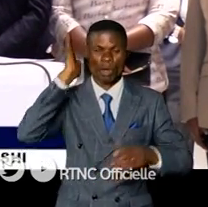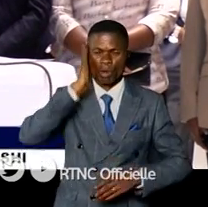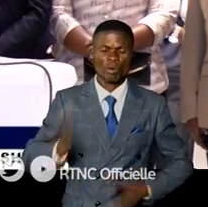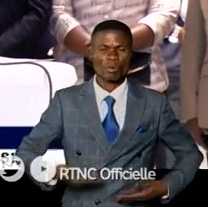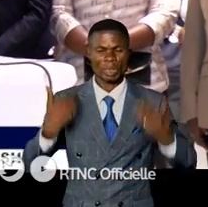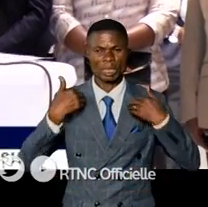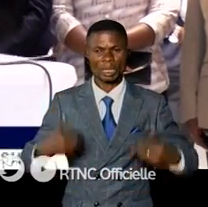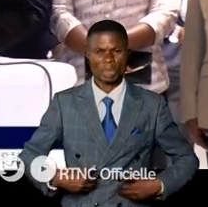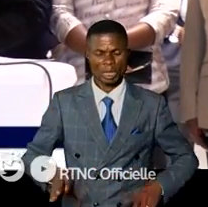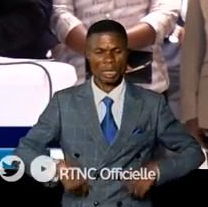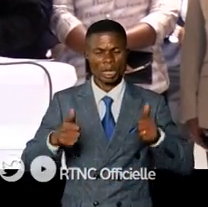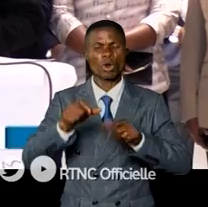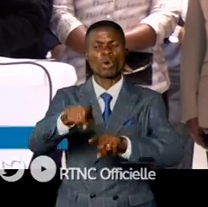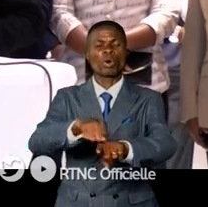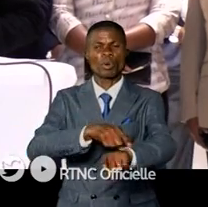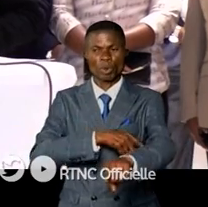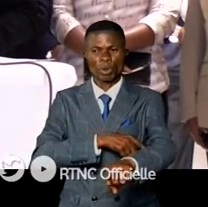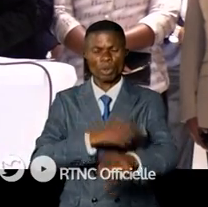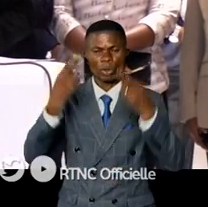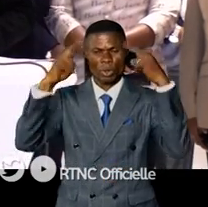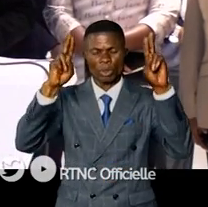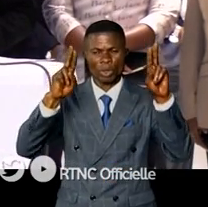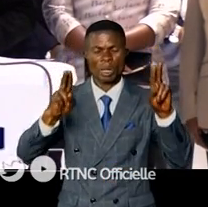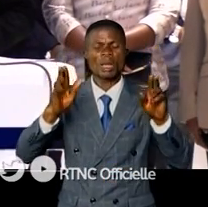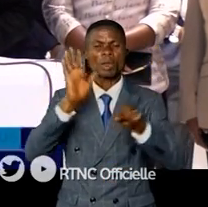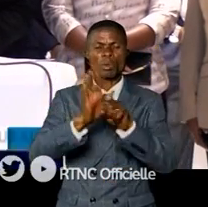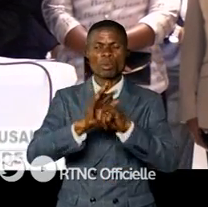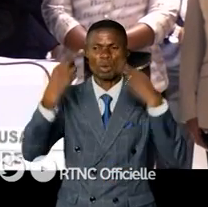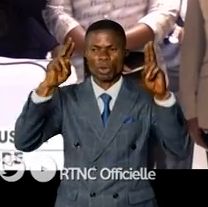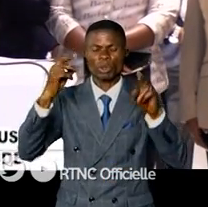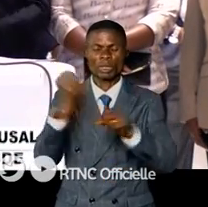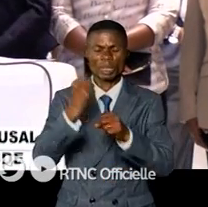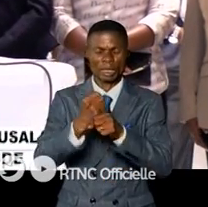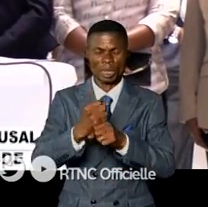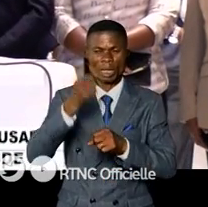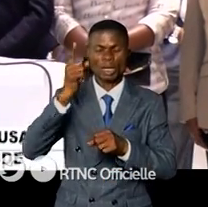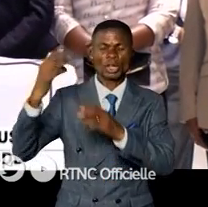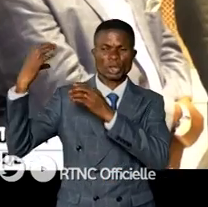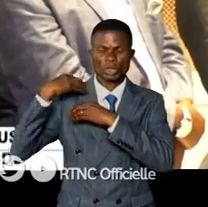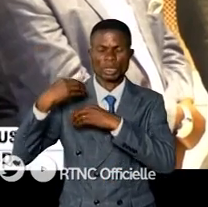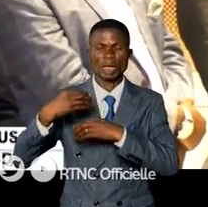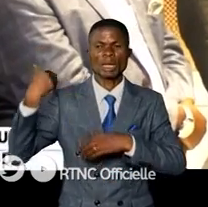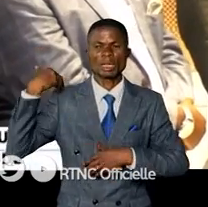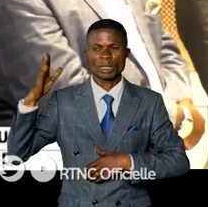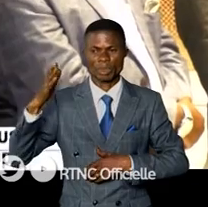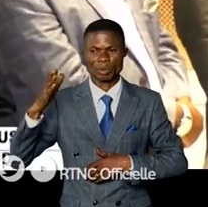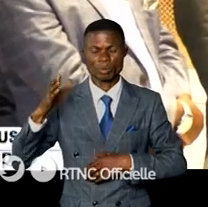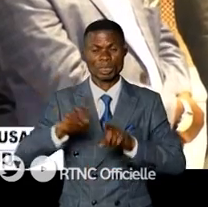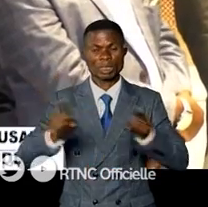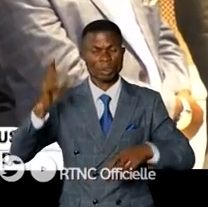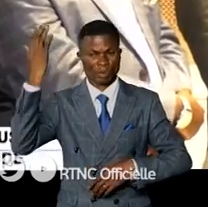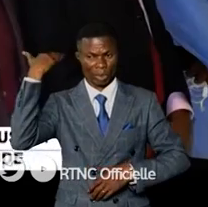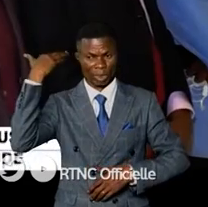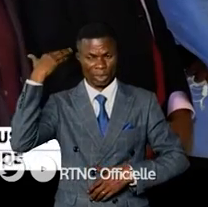santé, de longévité, de réussite et de plein succès dans l'exercice de vos nouvelles charges d'État. Aujourd'hui plus qu'hier,